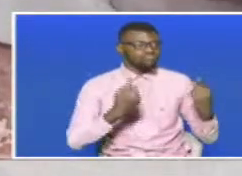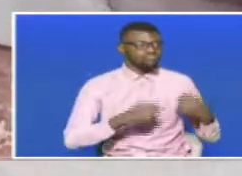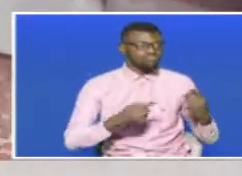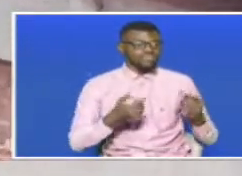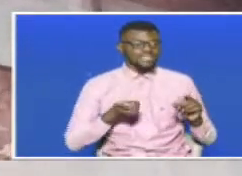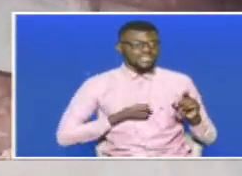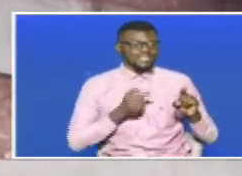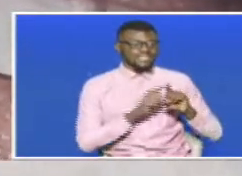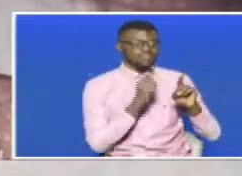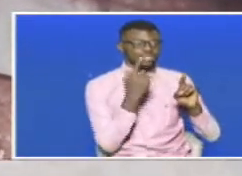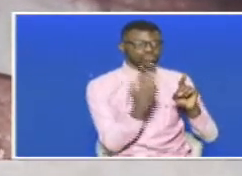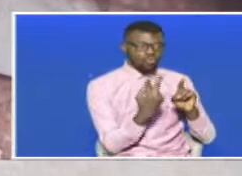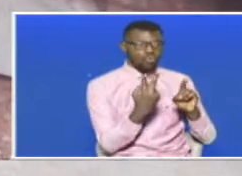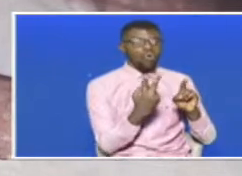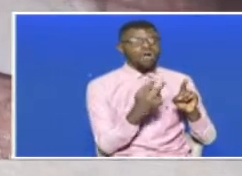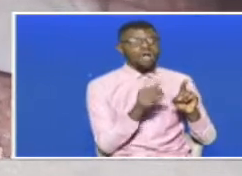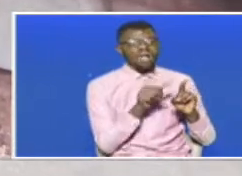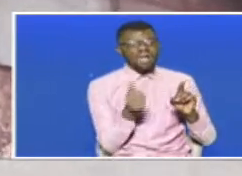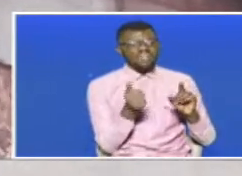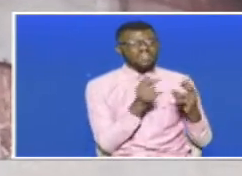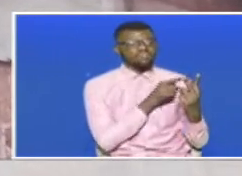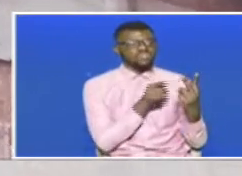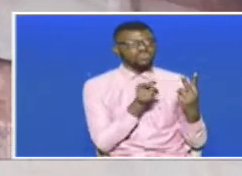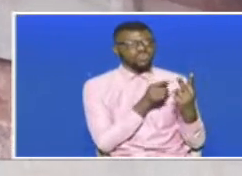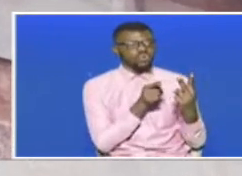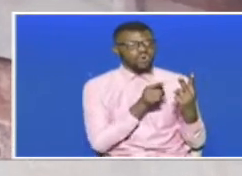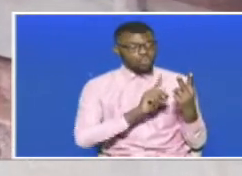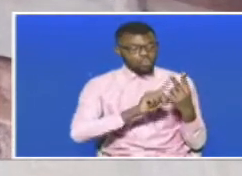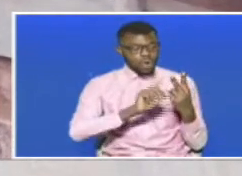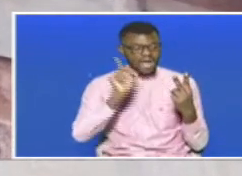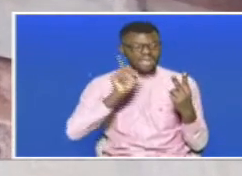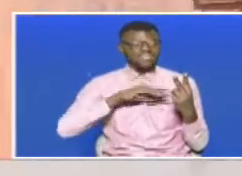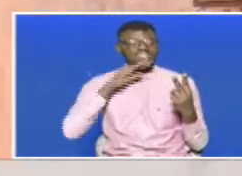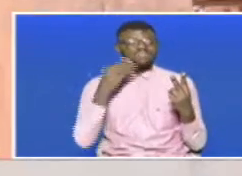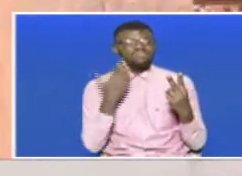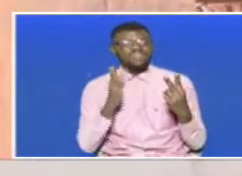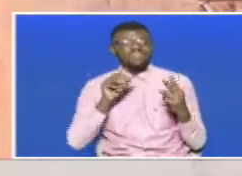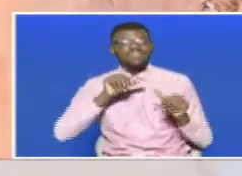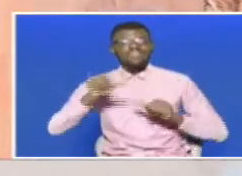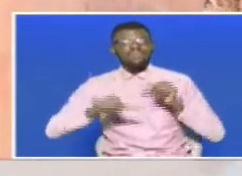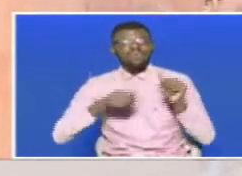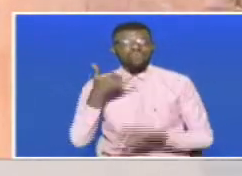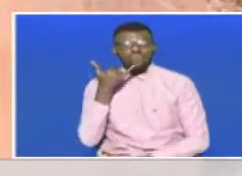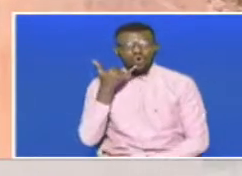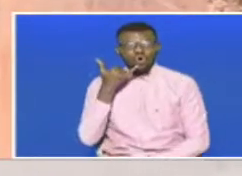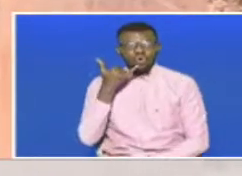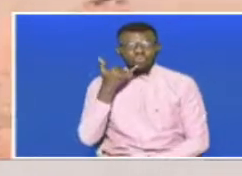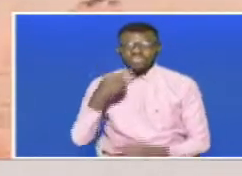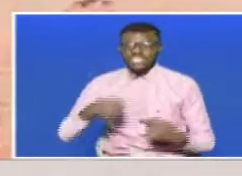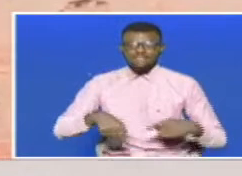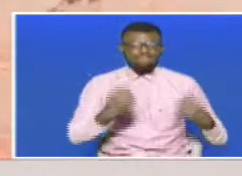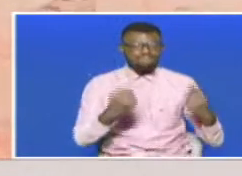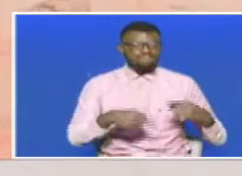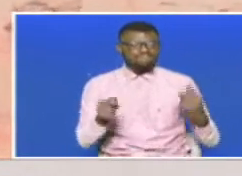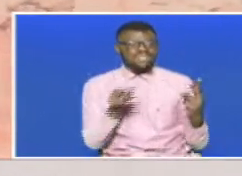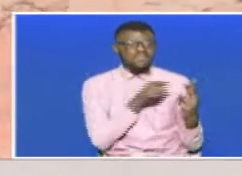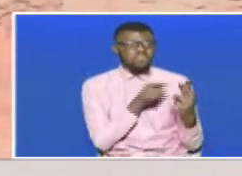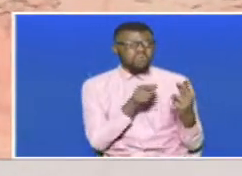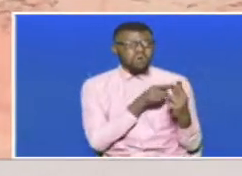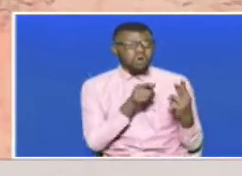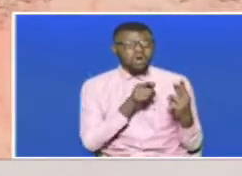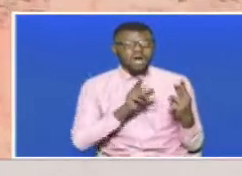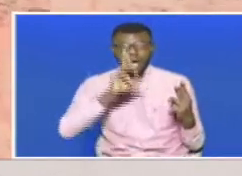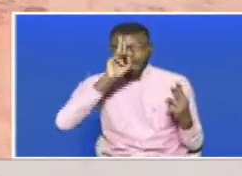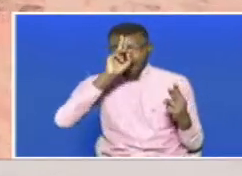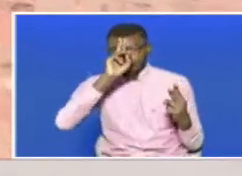dada wawili Alice Nyambura na marehemu Mary Wangui kuhusu simu ya rununu. Mzozo huo baadaye ulisuluhishwa na